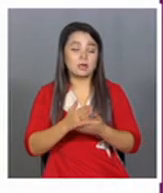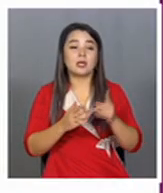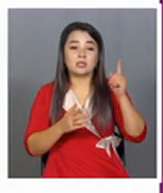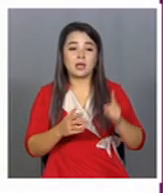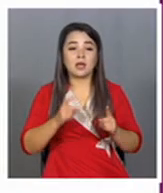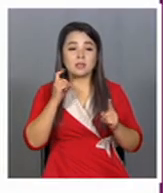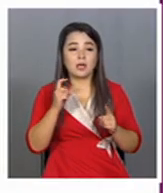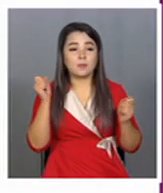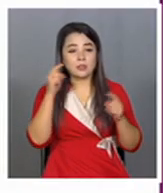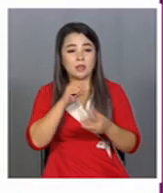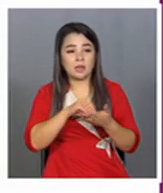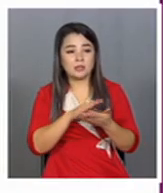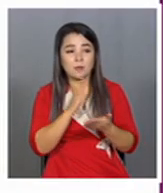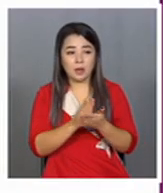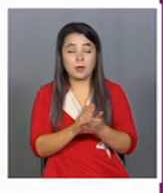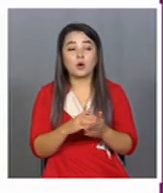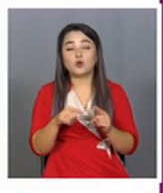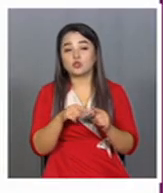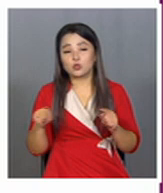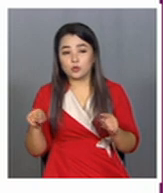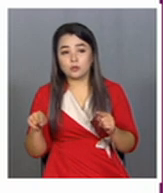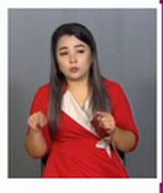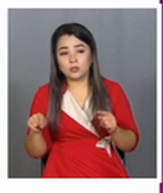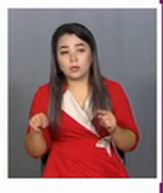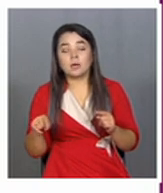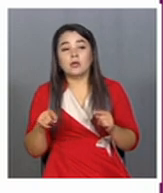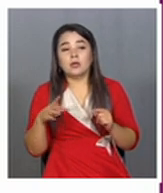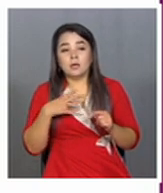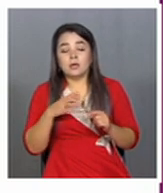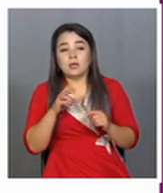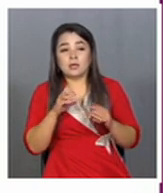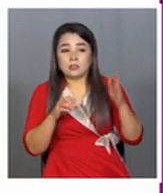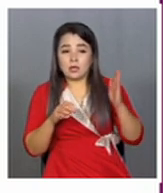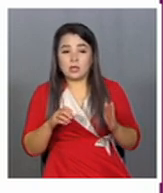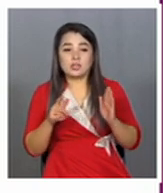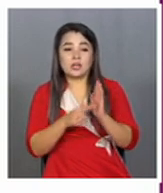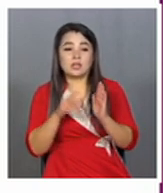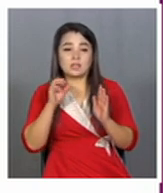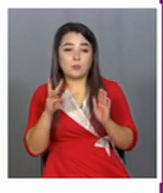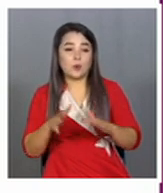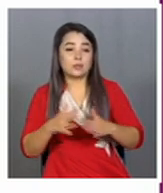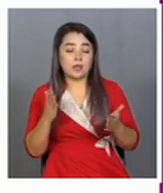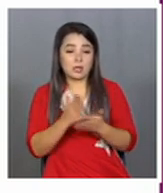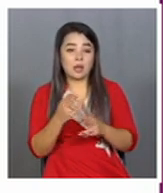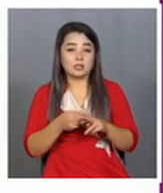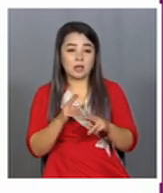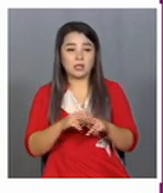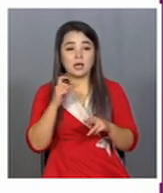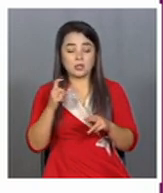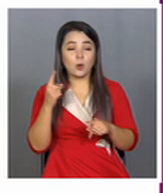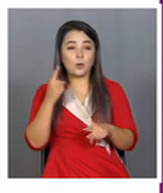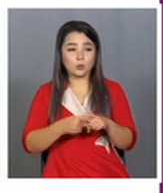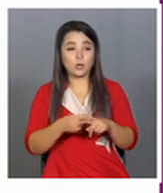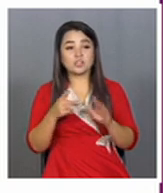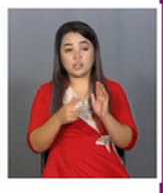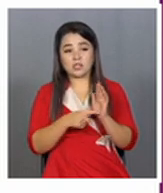деп белгілеп аламыз. Ал ұзындығын енінен 7 сантиметрге артық дегендіктен, онда X қосылған